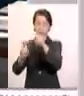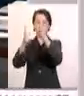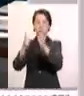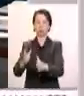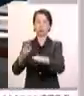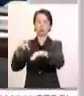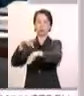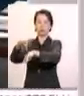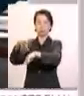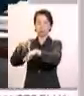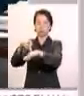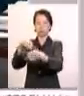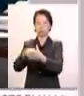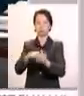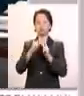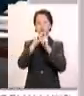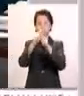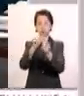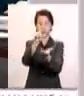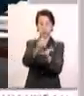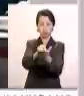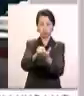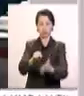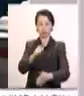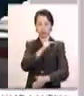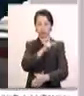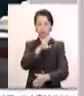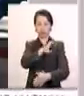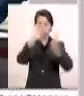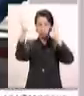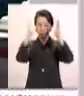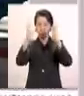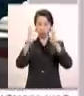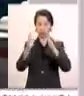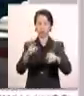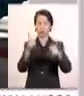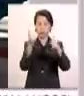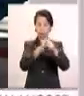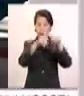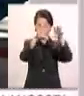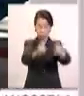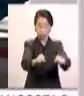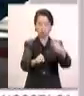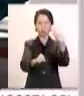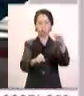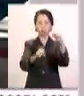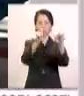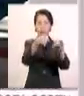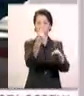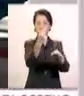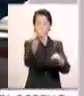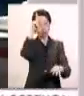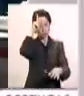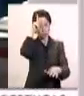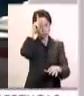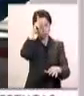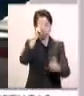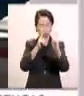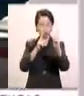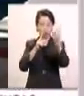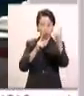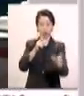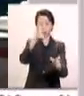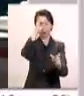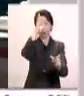warga Filipina. Dalam satu kenyataan media, Tan Sri Fuzi menjelaskan tangkapan pertama dibuat pada 19 November di Kelantan melibatkan seorang